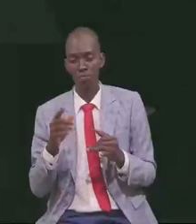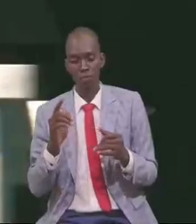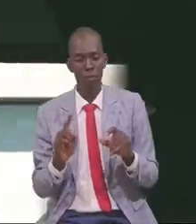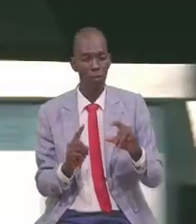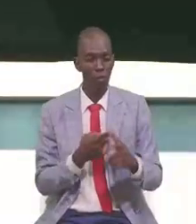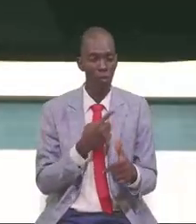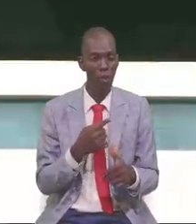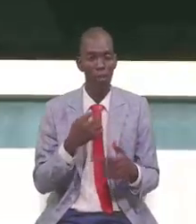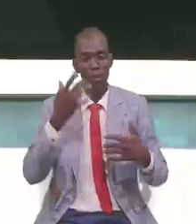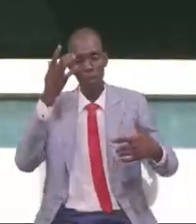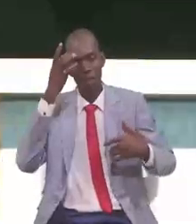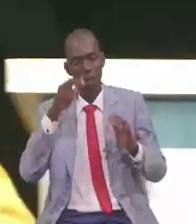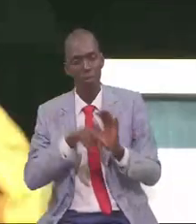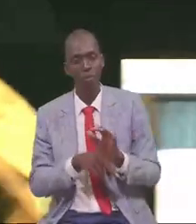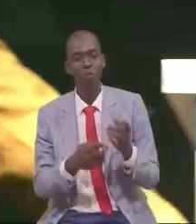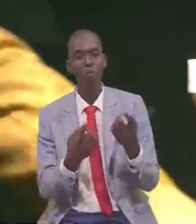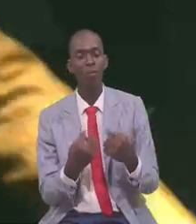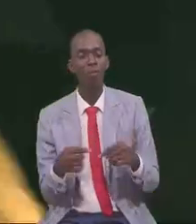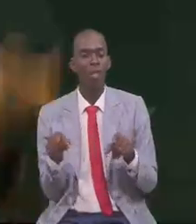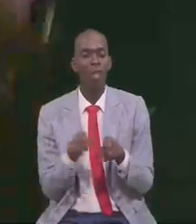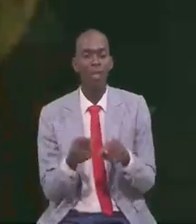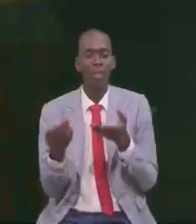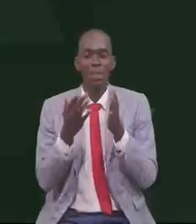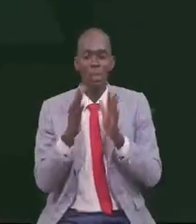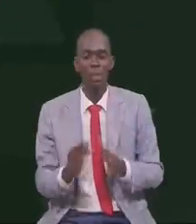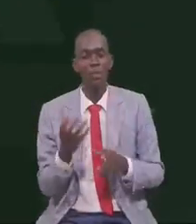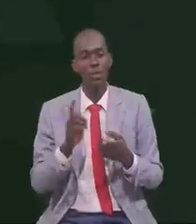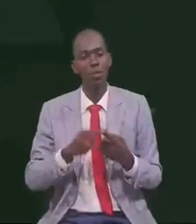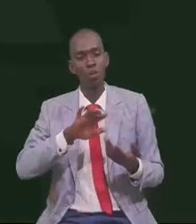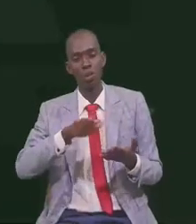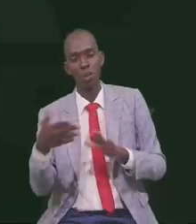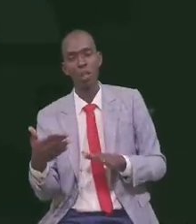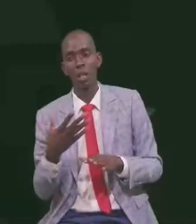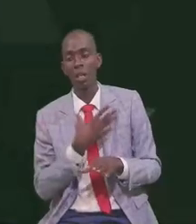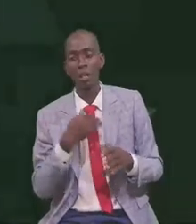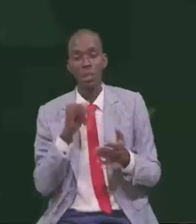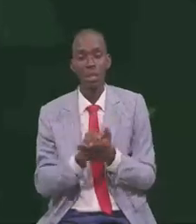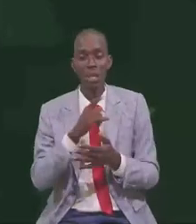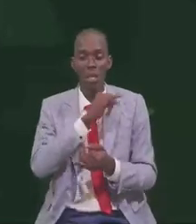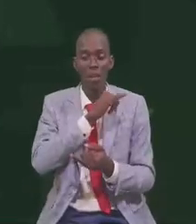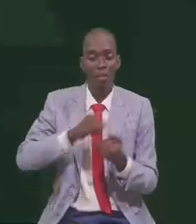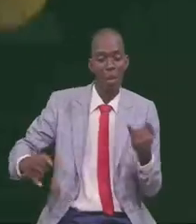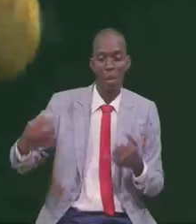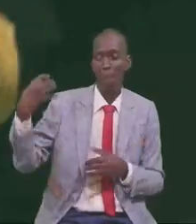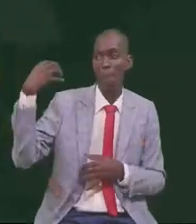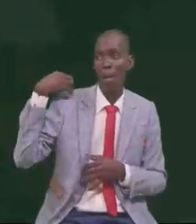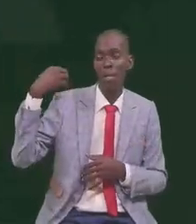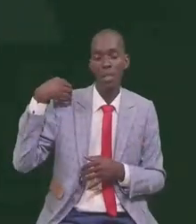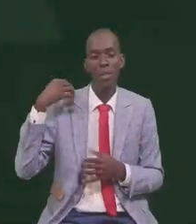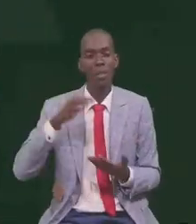vient comme un héros. Et il dit le maître final, la mort vient.